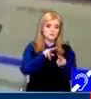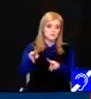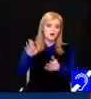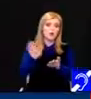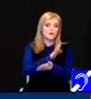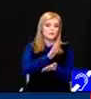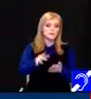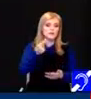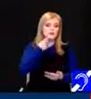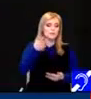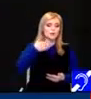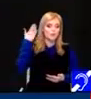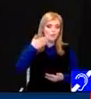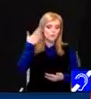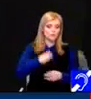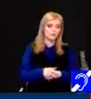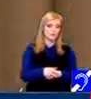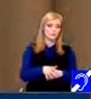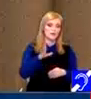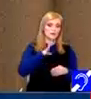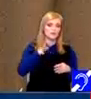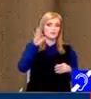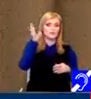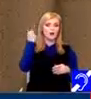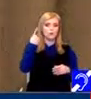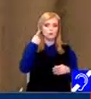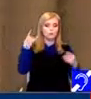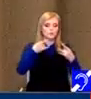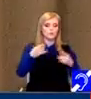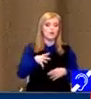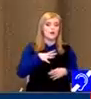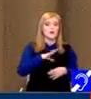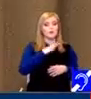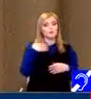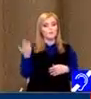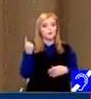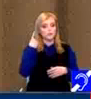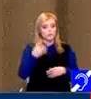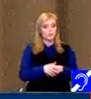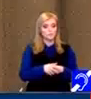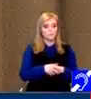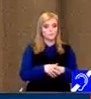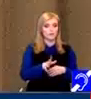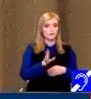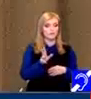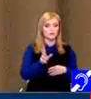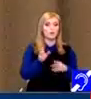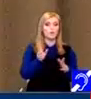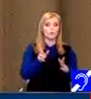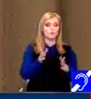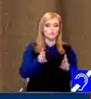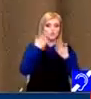calitatea limbii române din mesajele mediatice. Pe de o parte, văd, monitorizează produsul, contentul